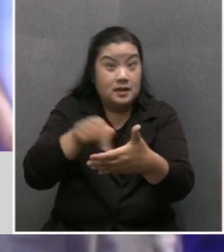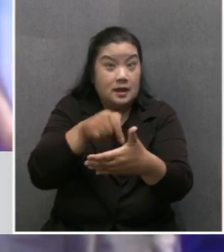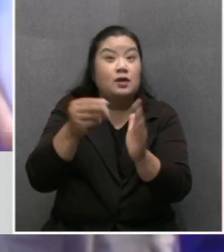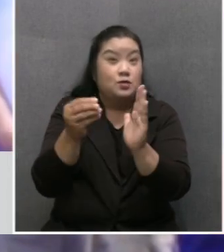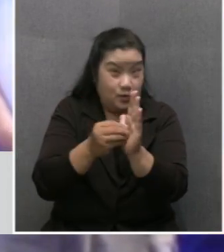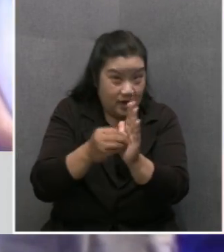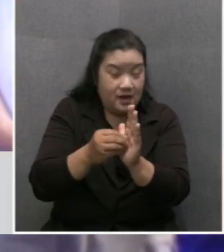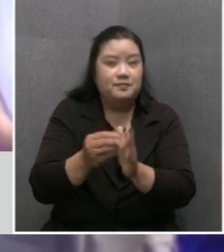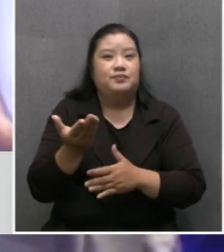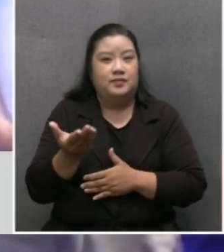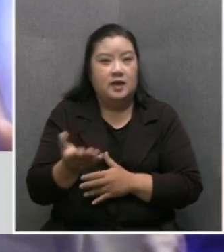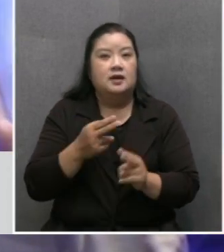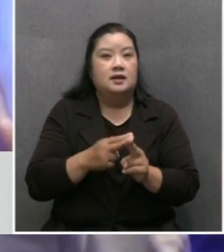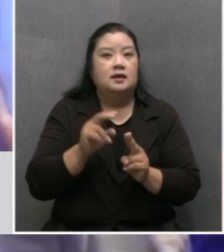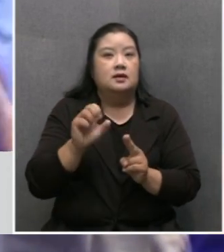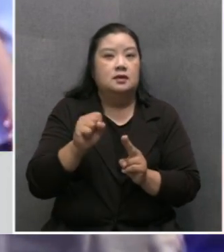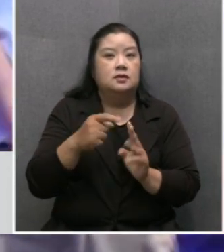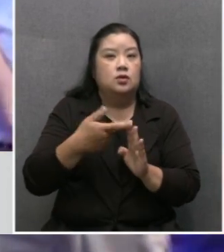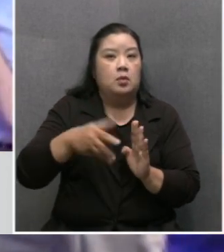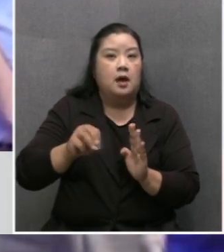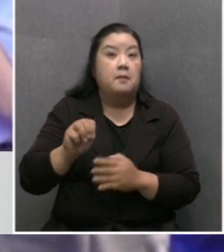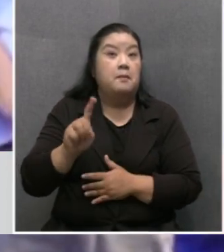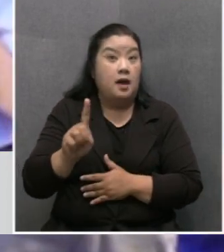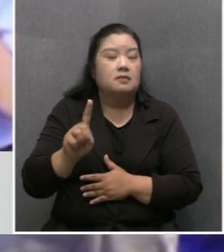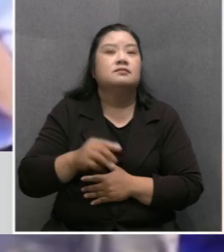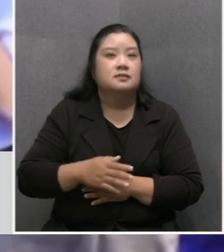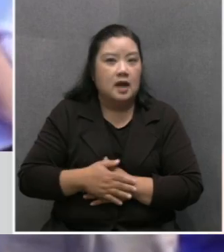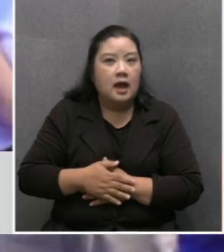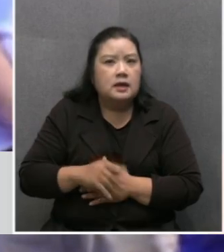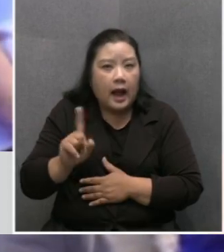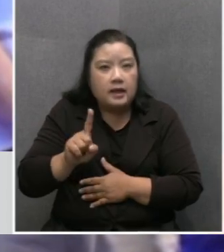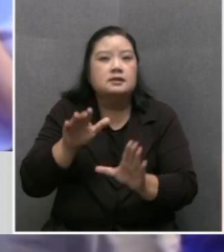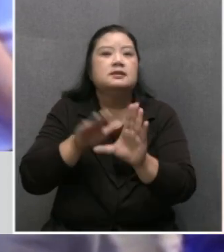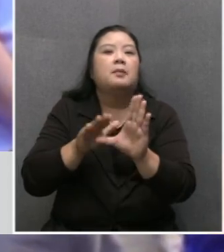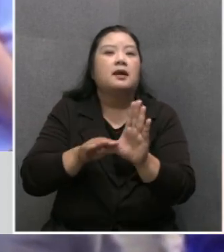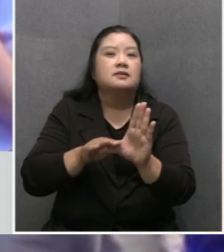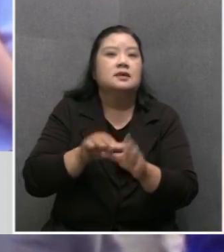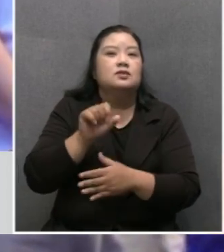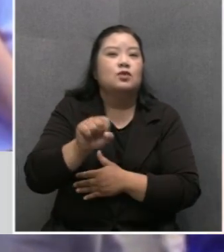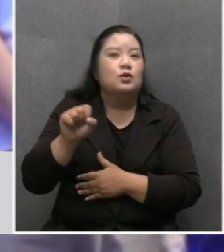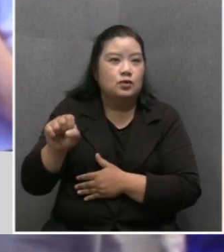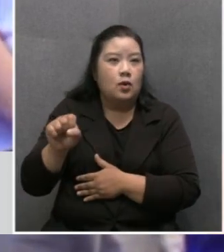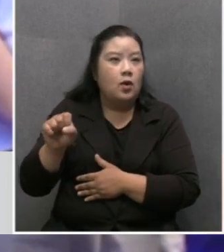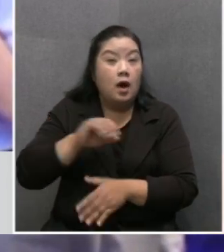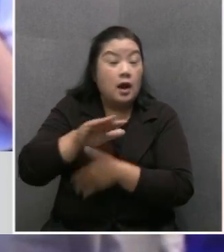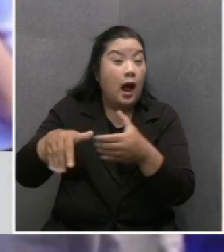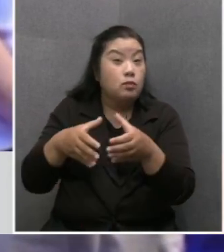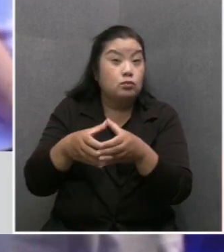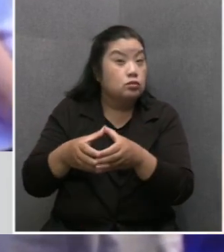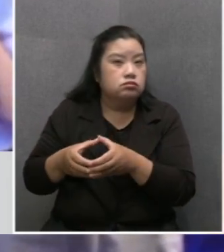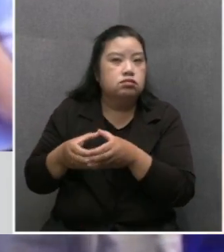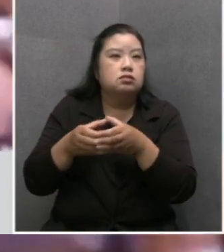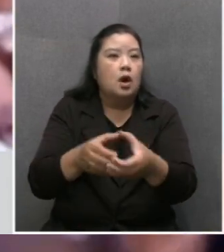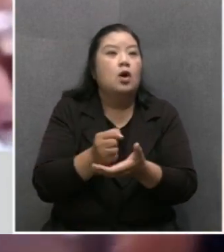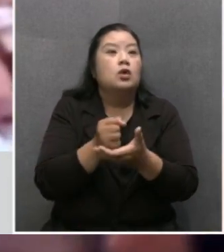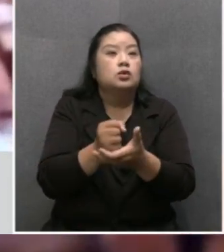ภมาศอิสระภักดีผู้สมัครสมาชิกสภาผู้แทนราษฎรได้ลงพื้นที่ช่วยนายประเดิมชัยบุ